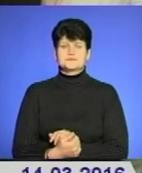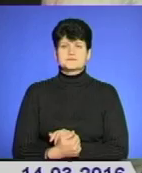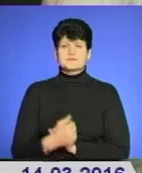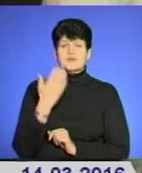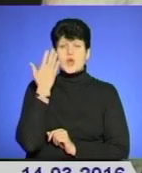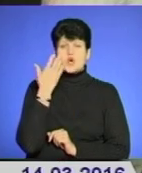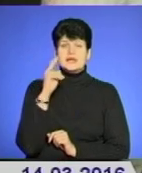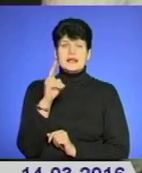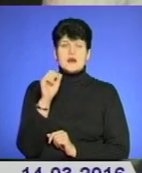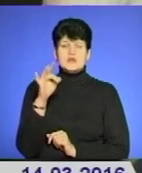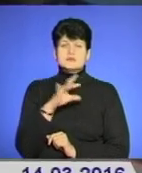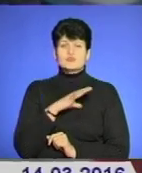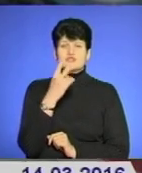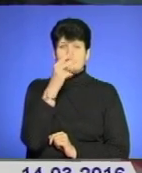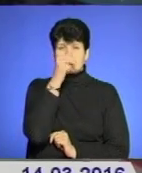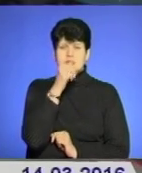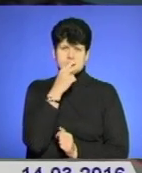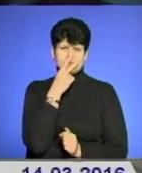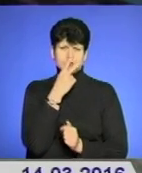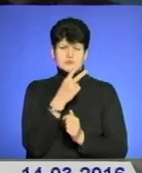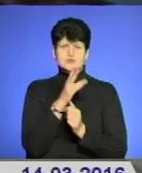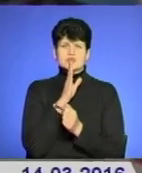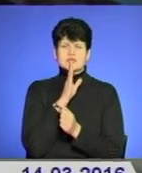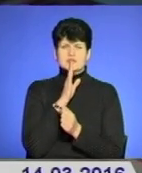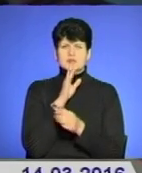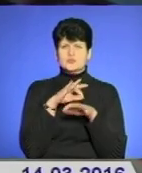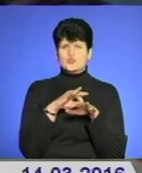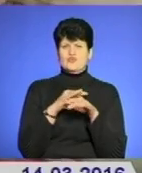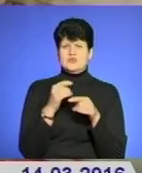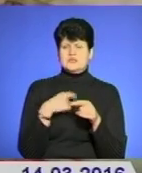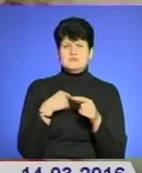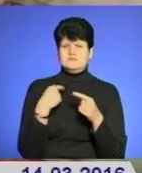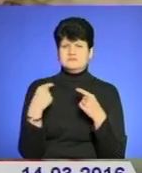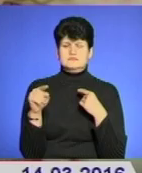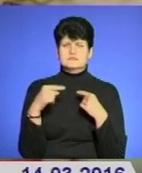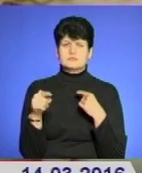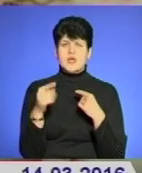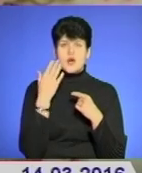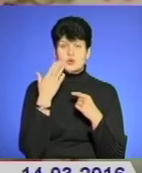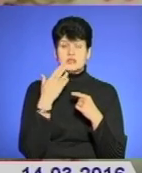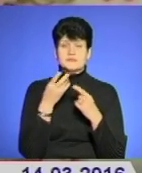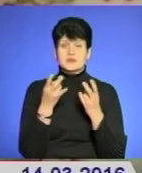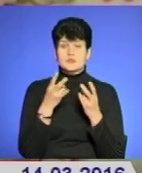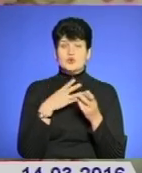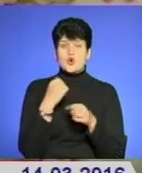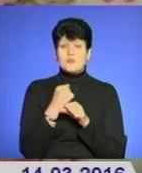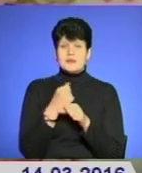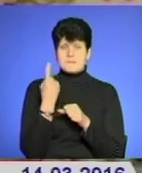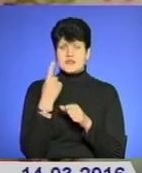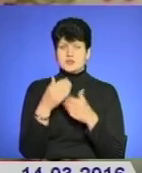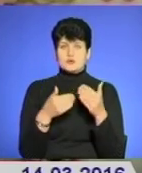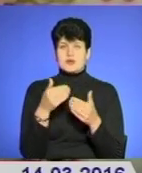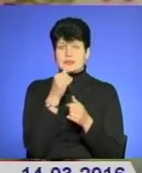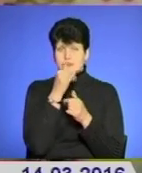Коли Каролінці було 2 місяці, рідні помітили, що дівчинка поводиться не як усі діти. А коли прийшов час зробити перший крок, не